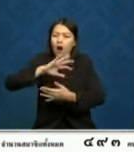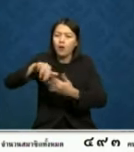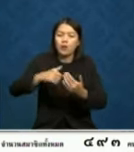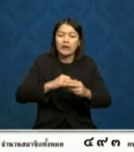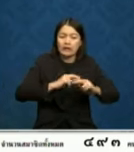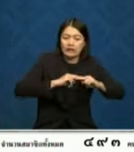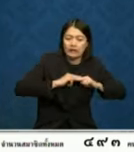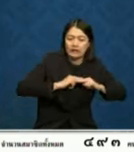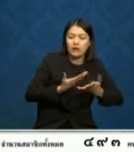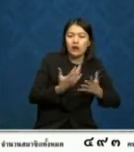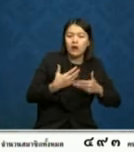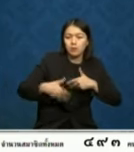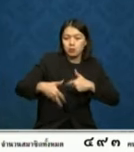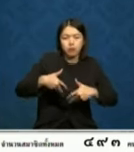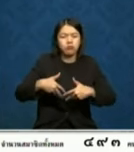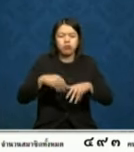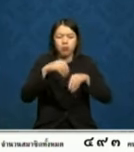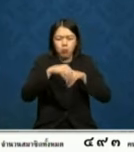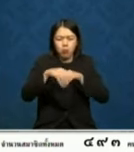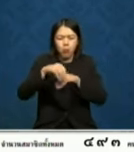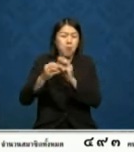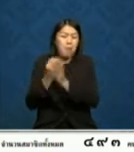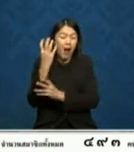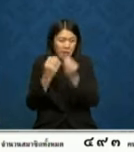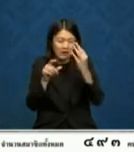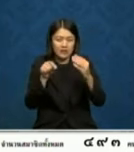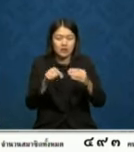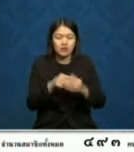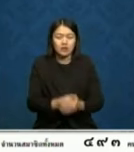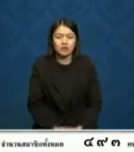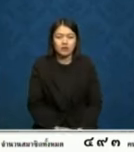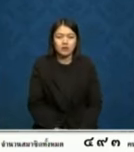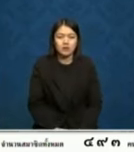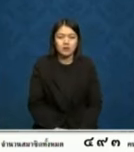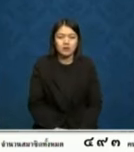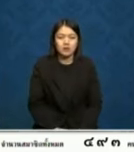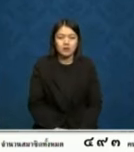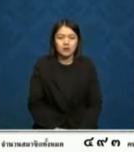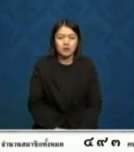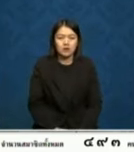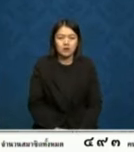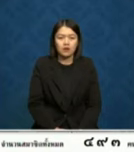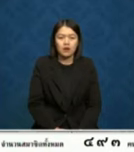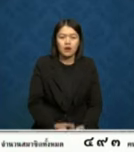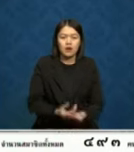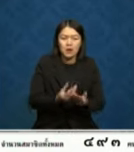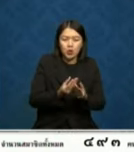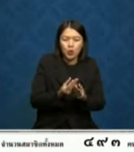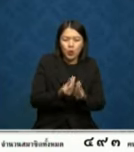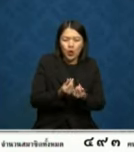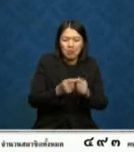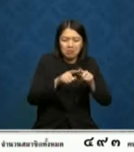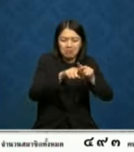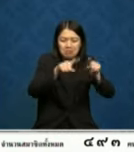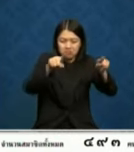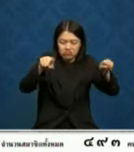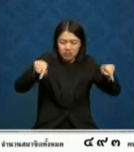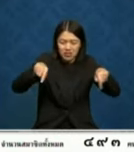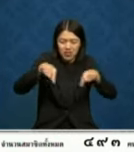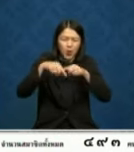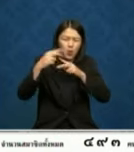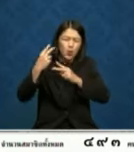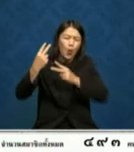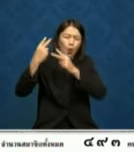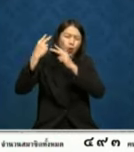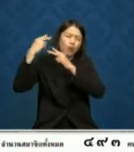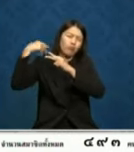เอกชนบวกกับภาคประชาชนปลูกป่าเนี่ยครับผมคิดว่าถ้าเอาจำนวนพื้นที่ปลูกป่าตัวเลขที่รายงานแต่ละปีย้อนหลังไป